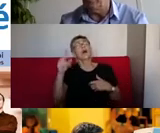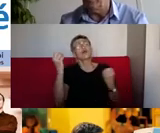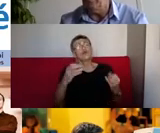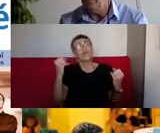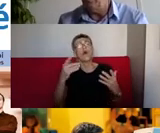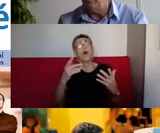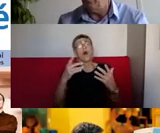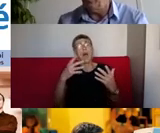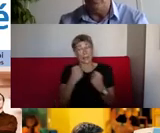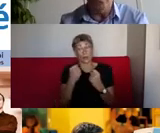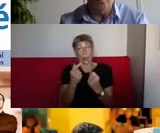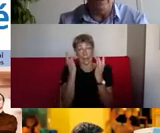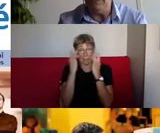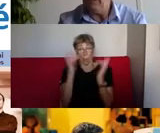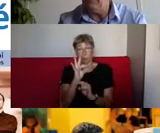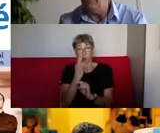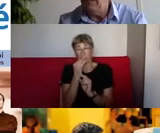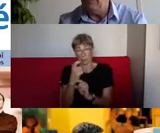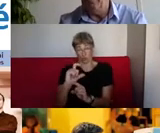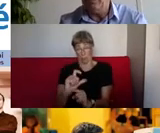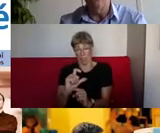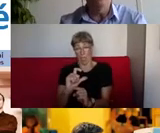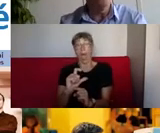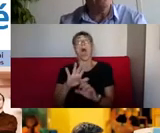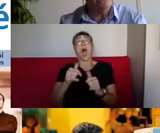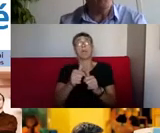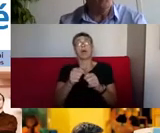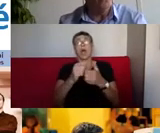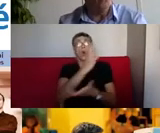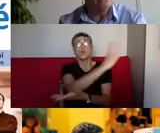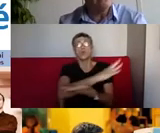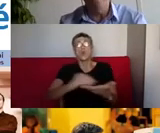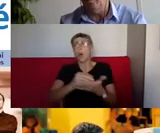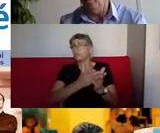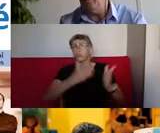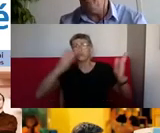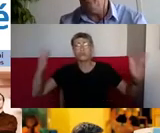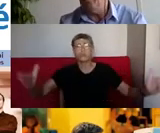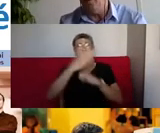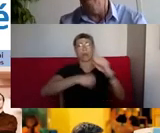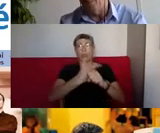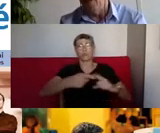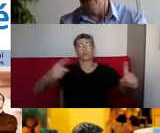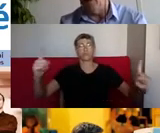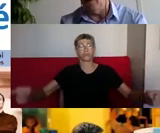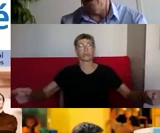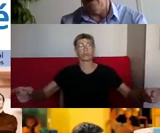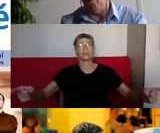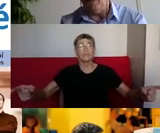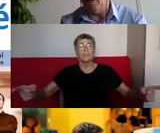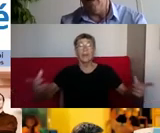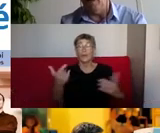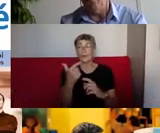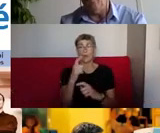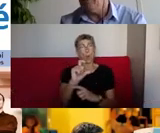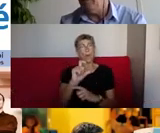semaine pour l'emploi, se développent ensuite tout au long de l'année et apportent un vrai plus. Et du coup, cette semaine pour l'emploi est devenue un peu un